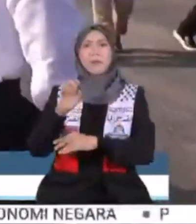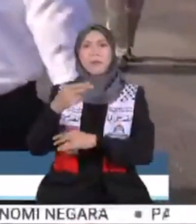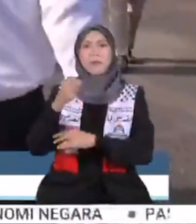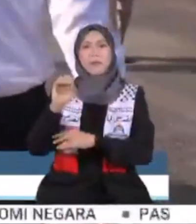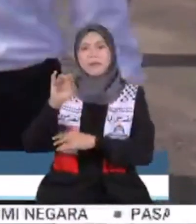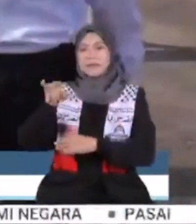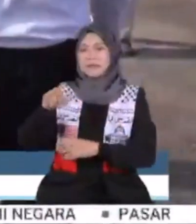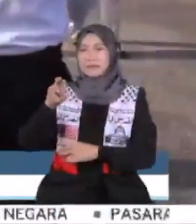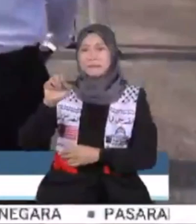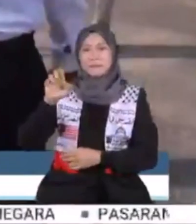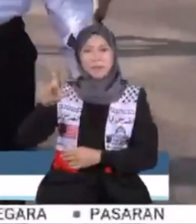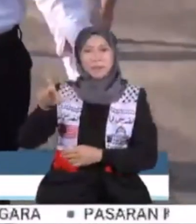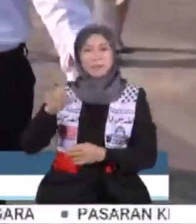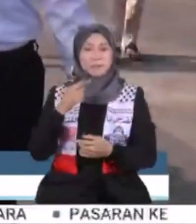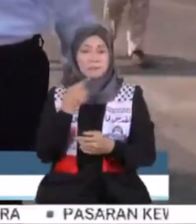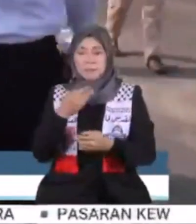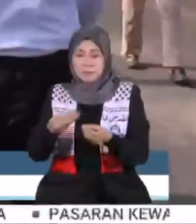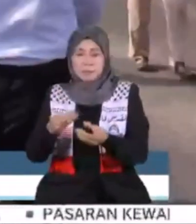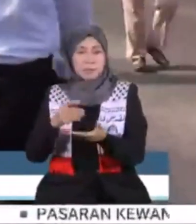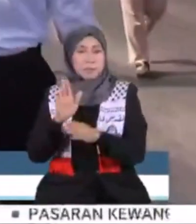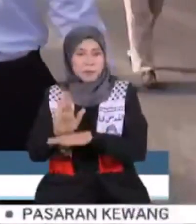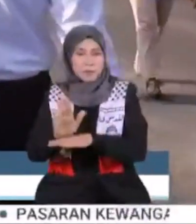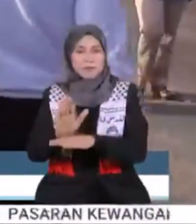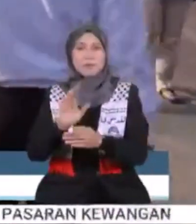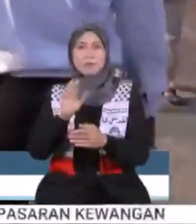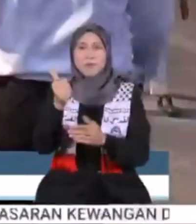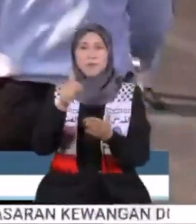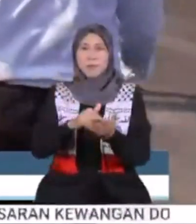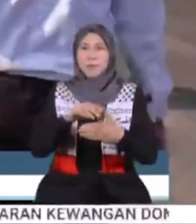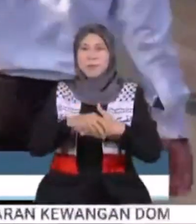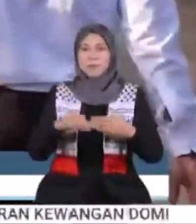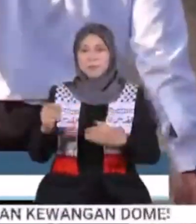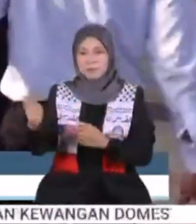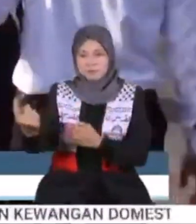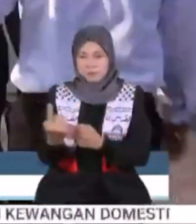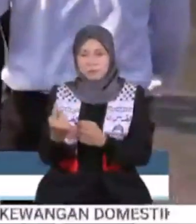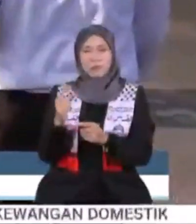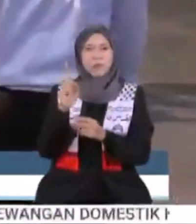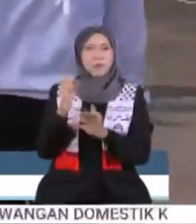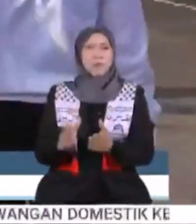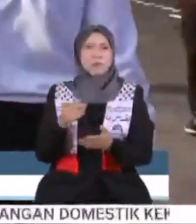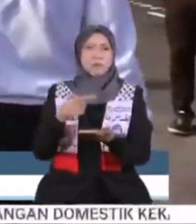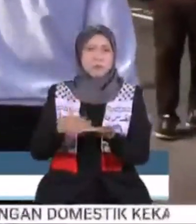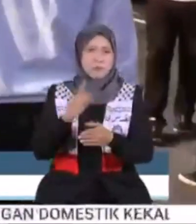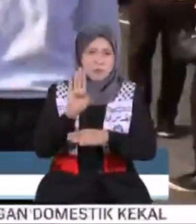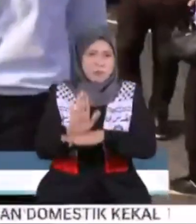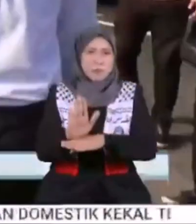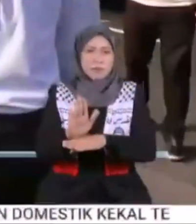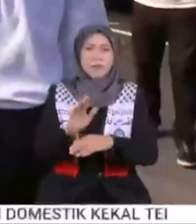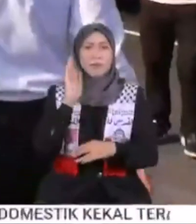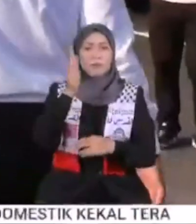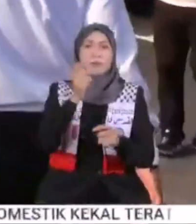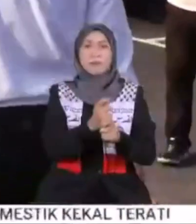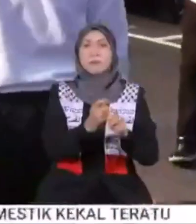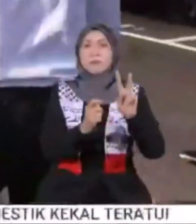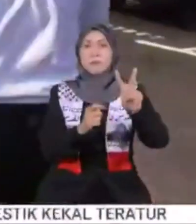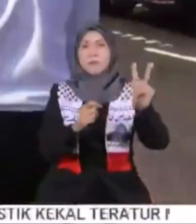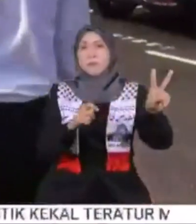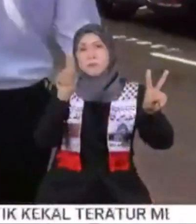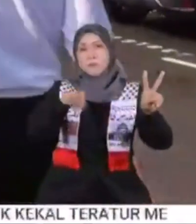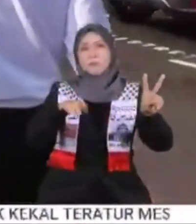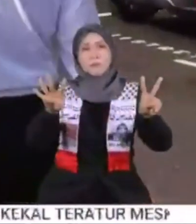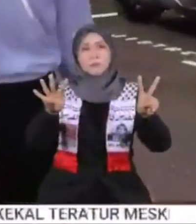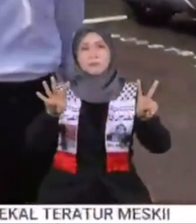Jempol. Mahkamah membenarkan jaminan RM10,000 dengan seorang penjamin. Sebutan semula kes ditetapkan pada 22 April